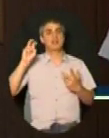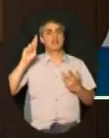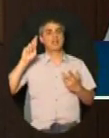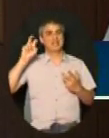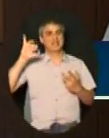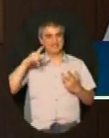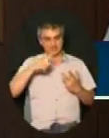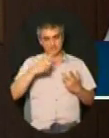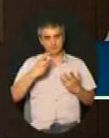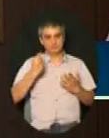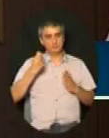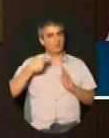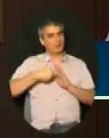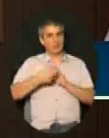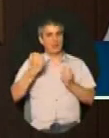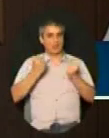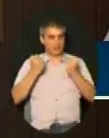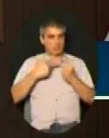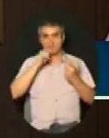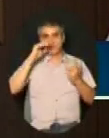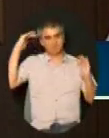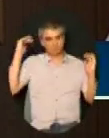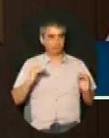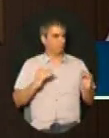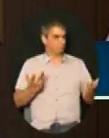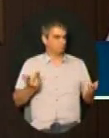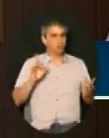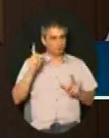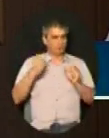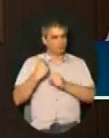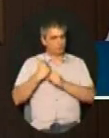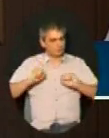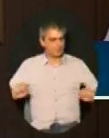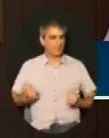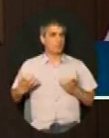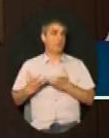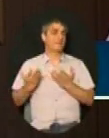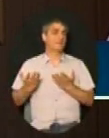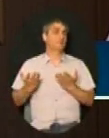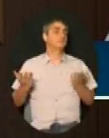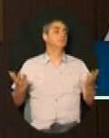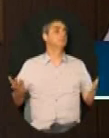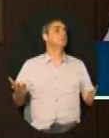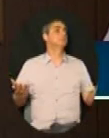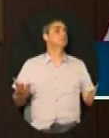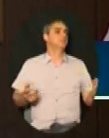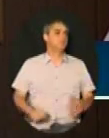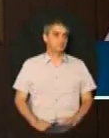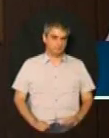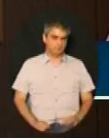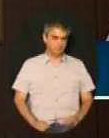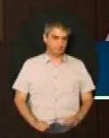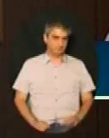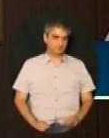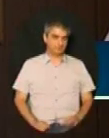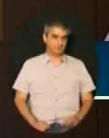העלויות בתחבורה ובמים. כך שאי אפשר להגיד שאין אנשים שעושים עשייה חברתית. אבל